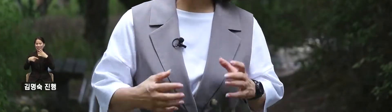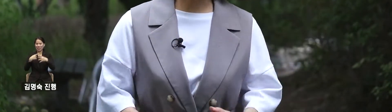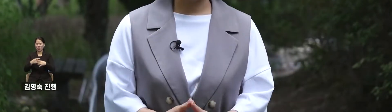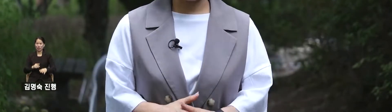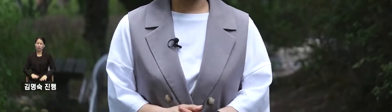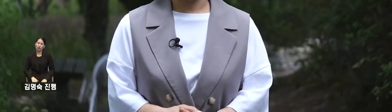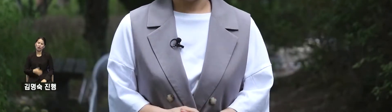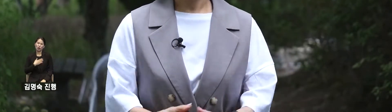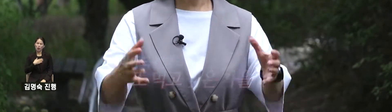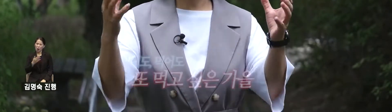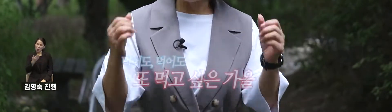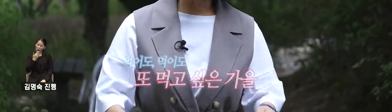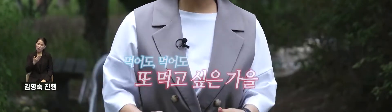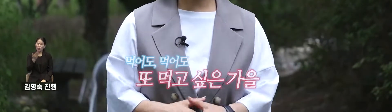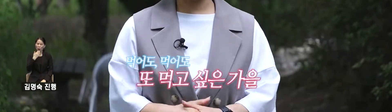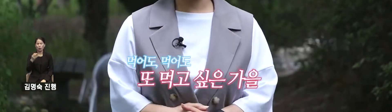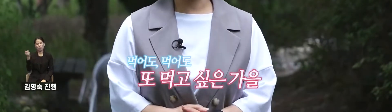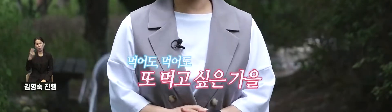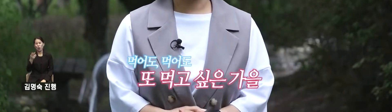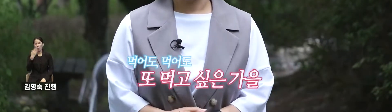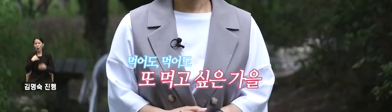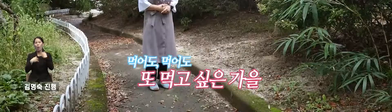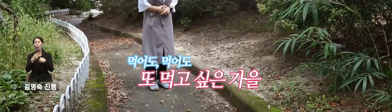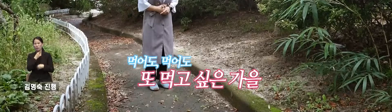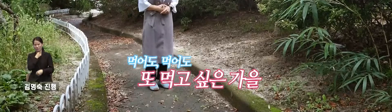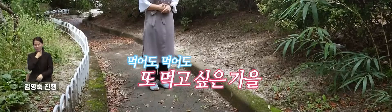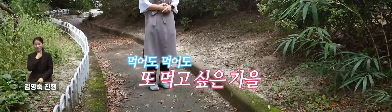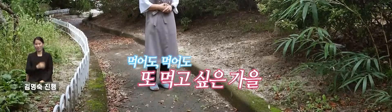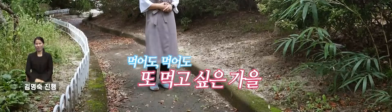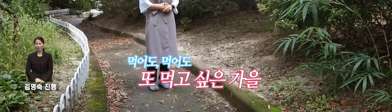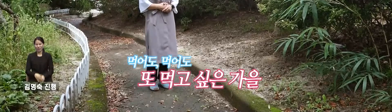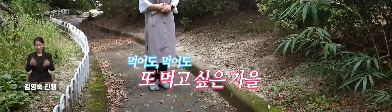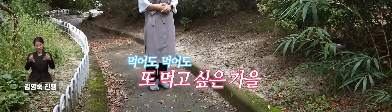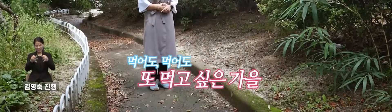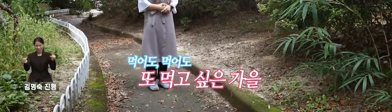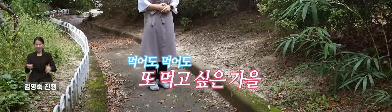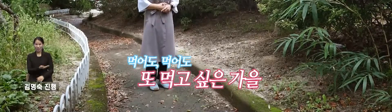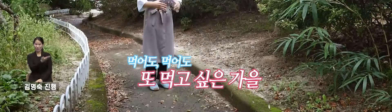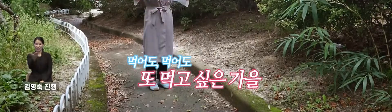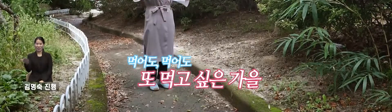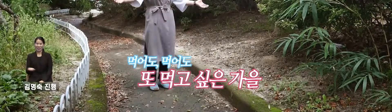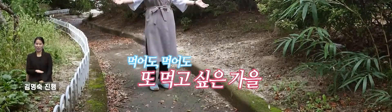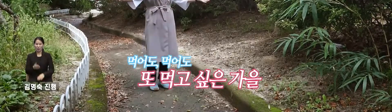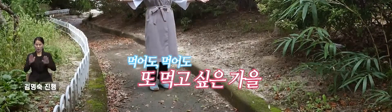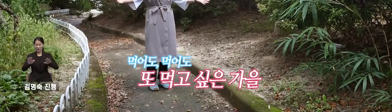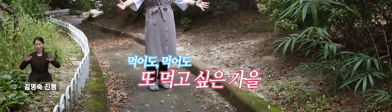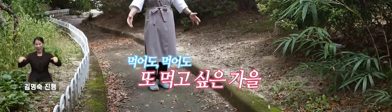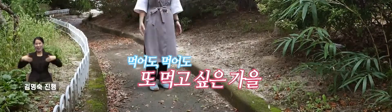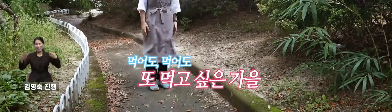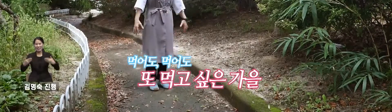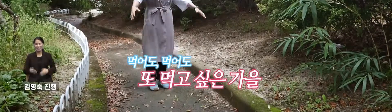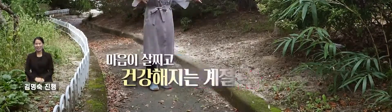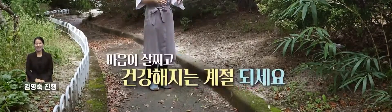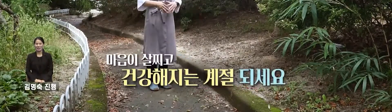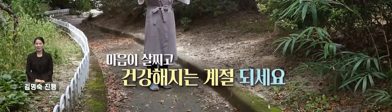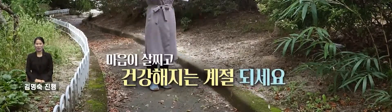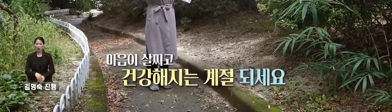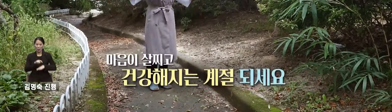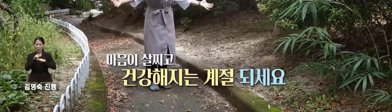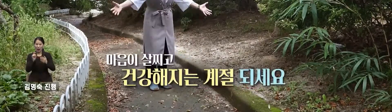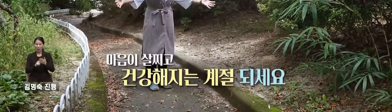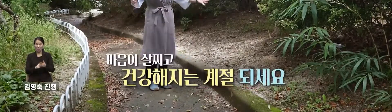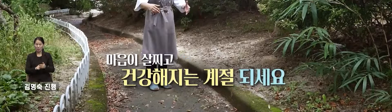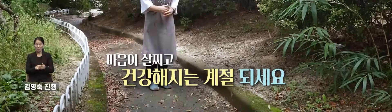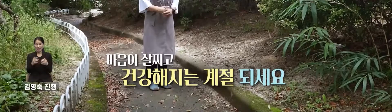이렇게 먹어도 또 먹고 싶어지는지. 그래서 우리 시청자 여러분들에게 이 가을을 정말 마음이